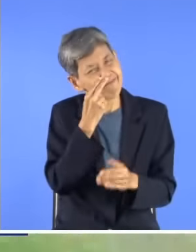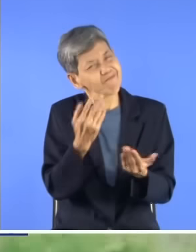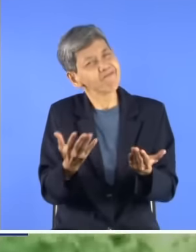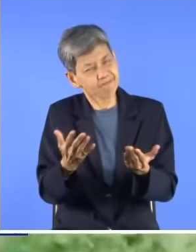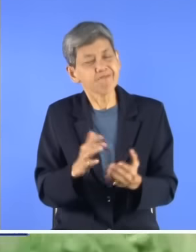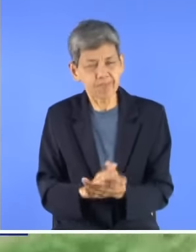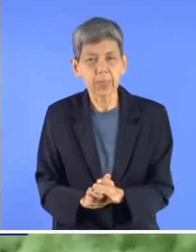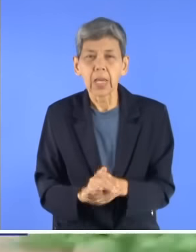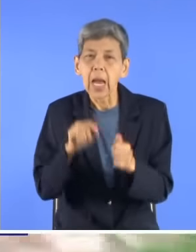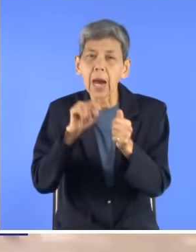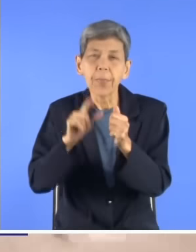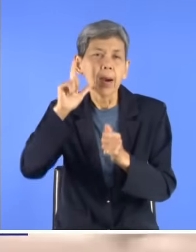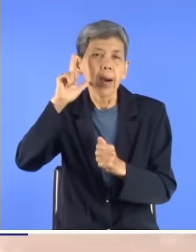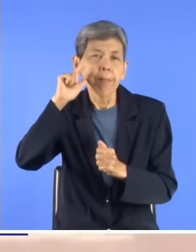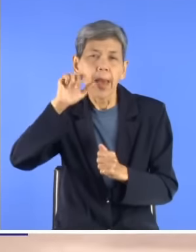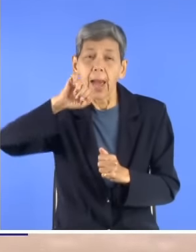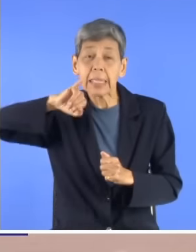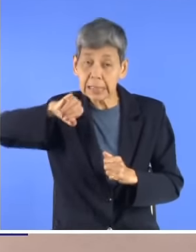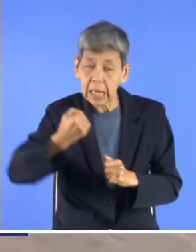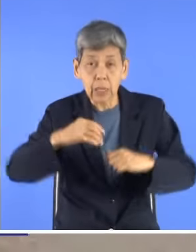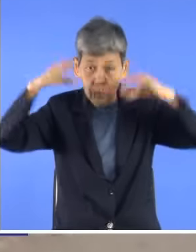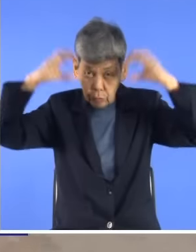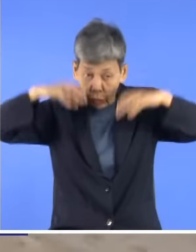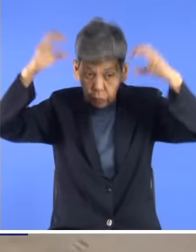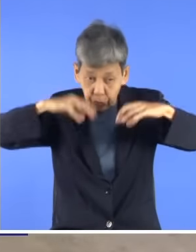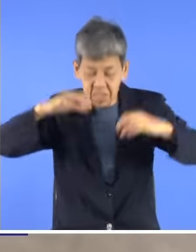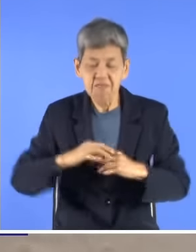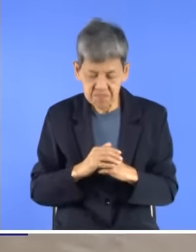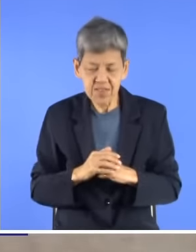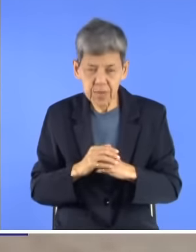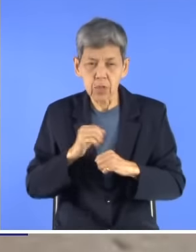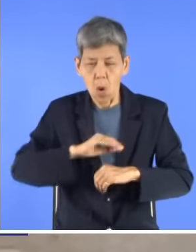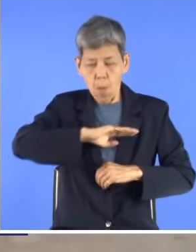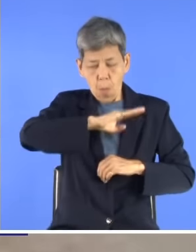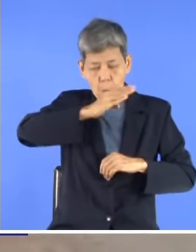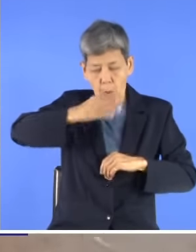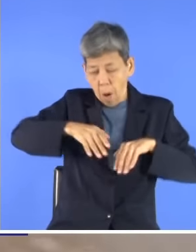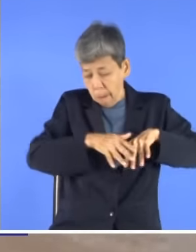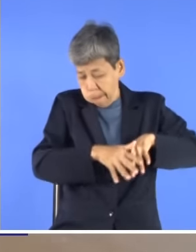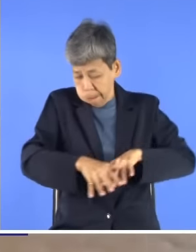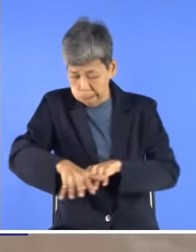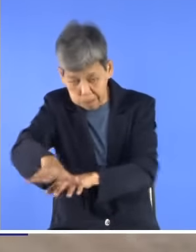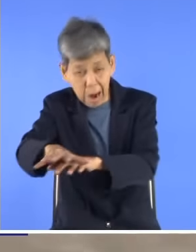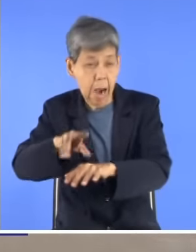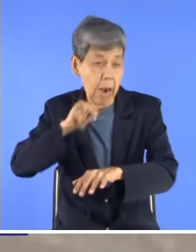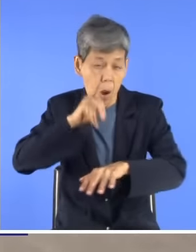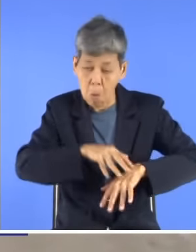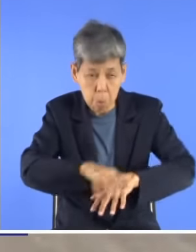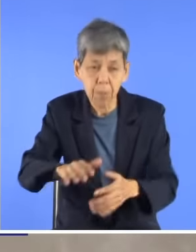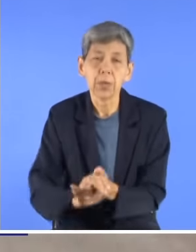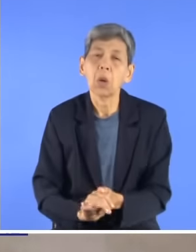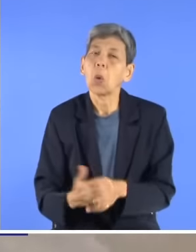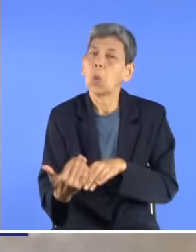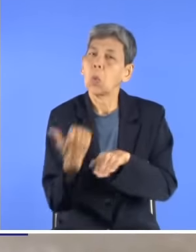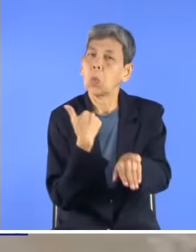ขณะที่อำเภอแม่ใจก็ฝนก็ตกหนักน้ำป่าก็ไหลลงจากบนเขาแล้วก็เรียกว่าสไลด์ทับถนน